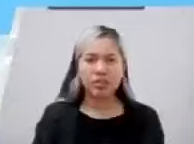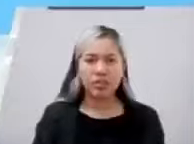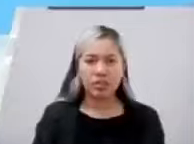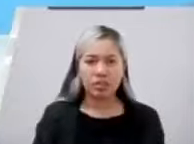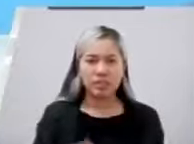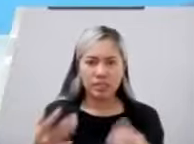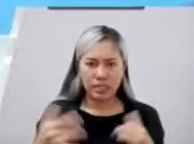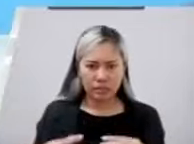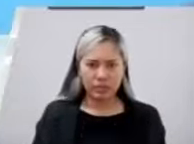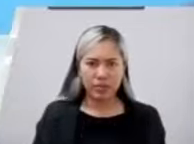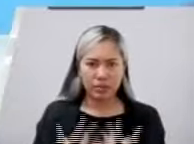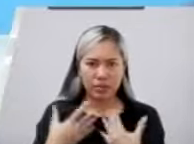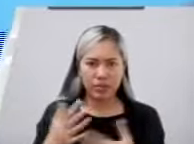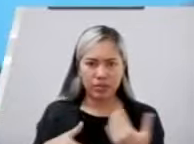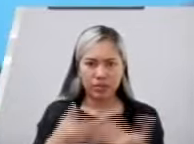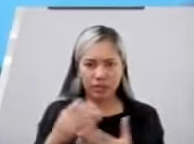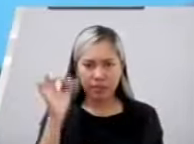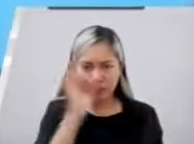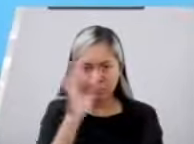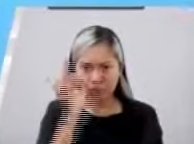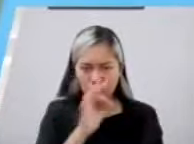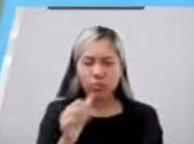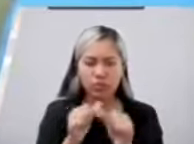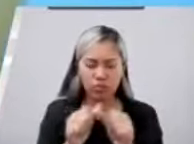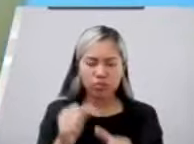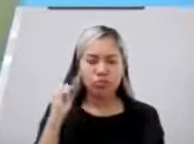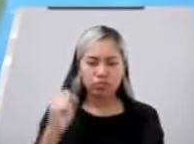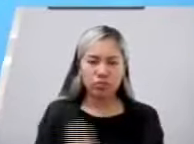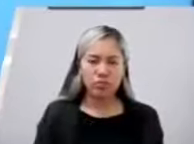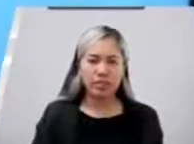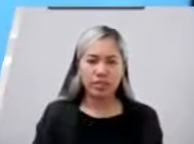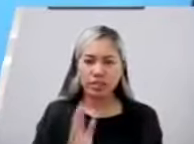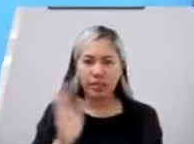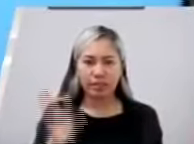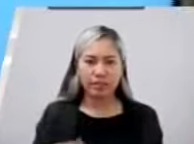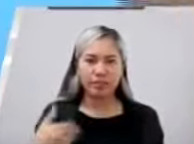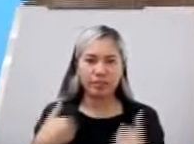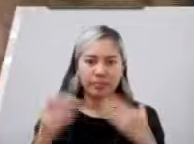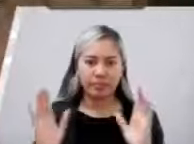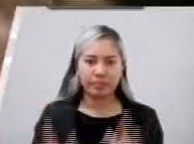bawat Pilipino, Sik. Laban lang. Huwag susuko, laban lang.